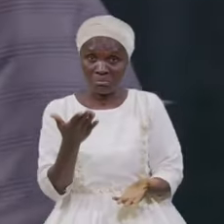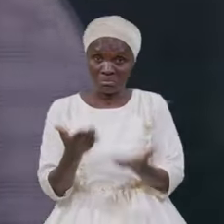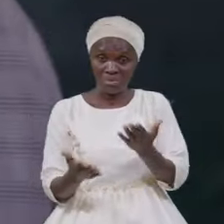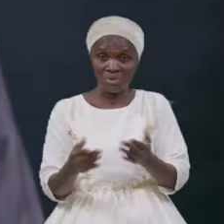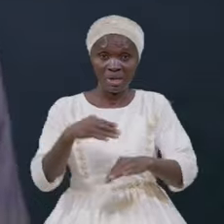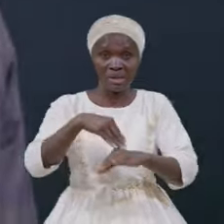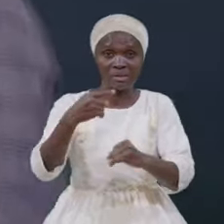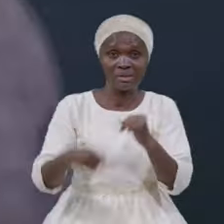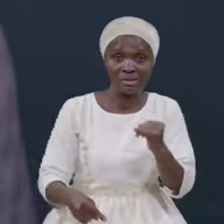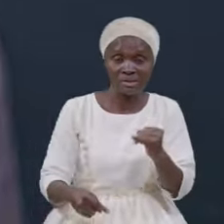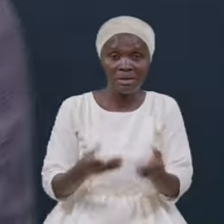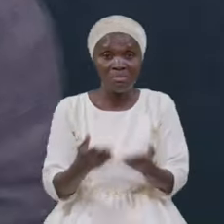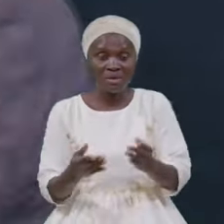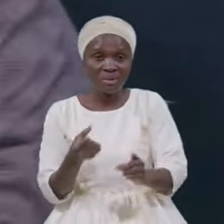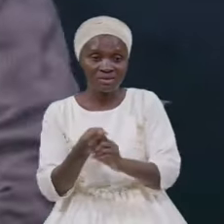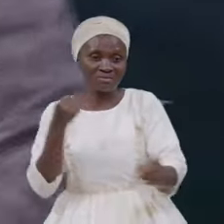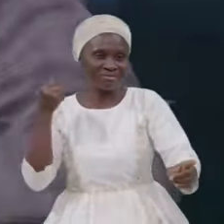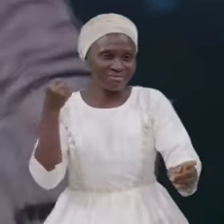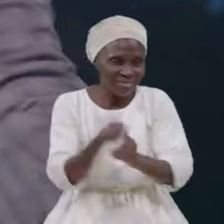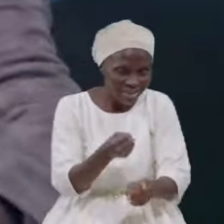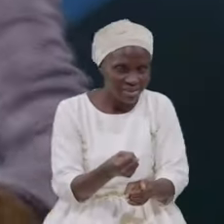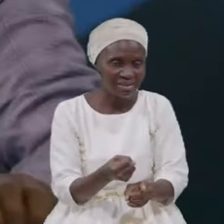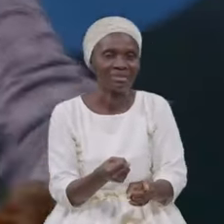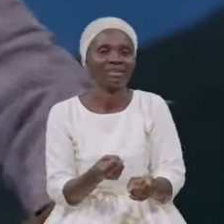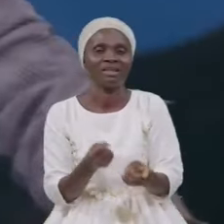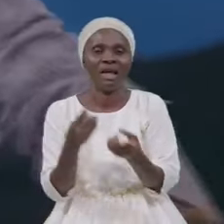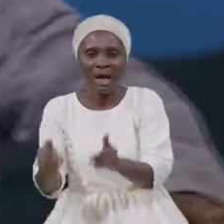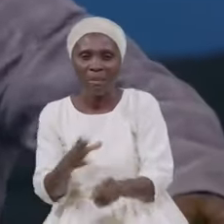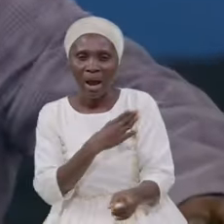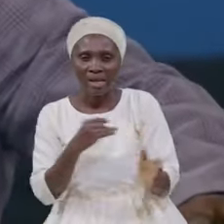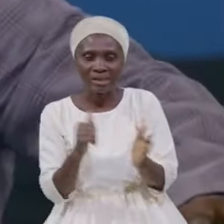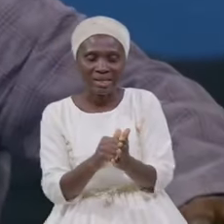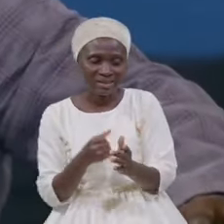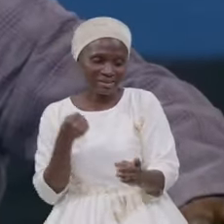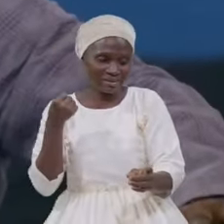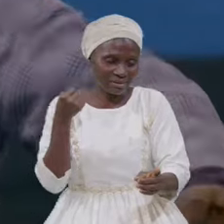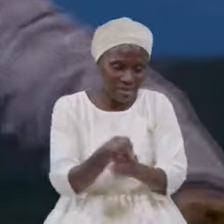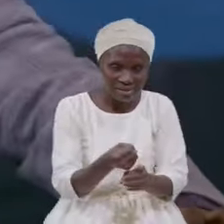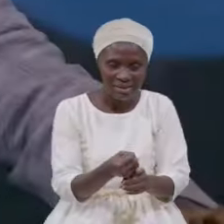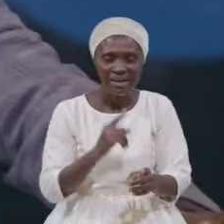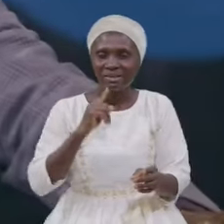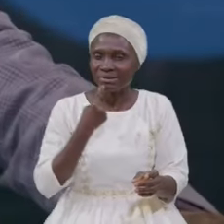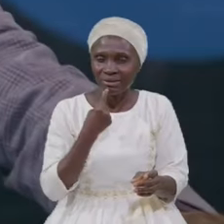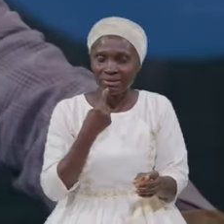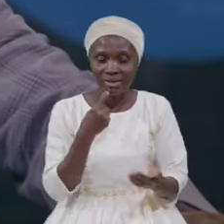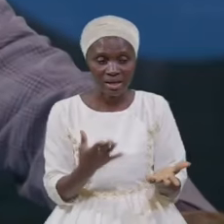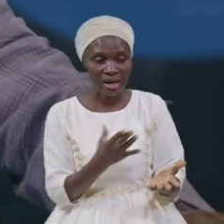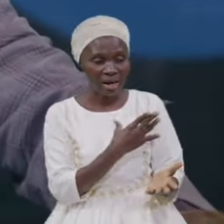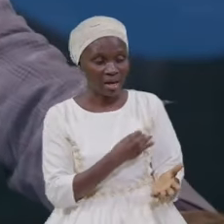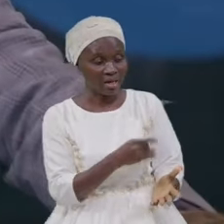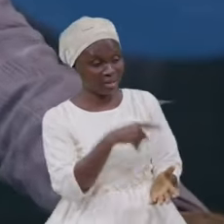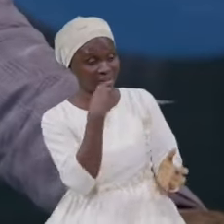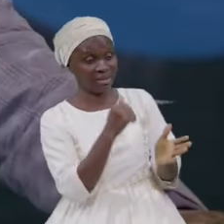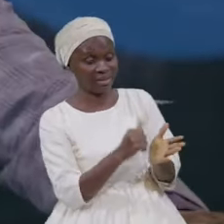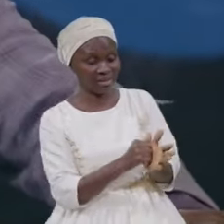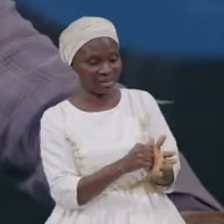la personne a eu est si sérieuse. Tu avais dit que tu vas te repentir, non? Qu'on enlève la douleur, là,